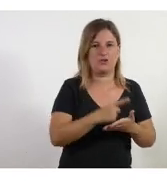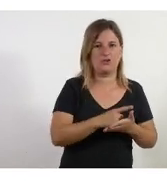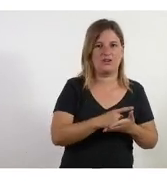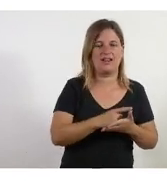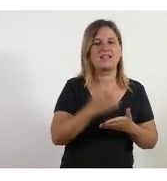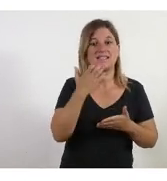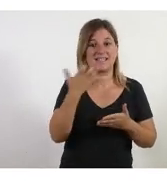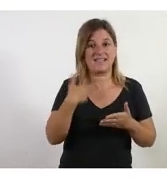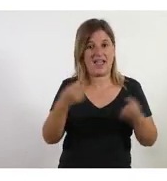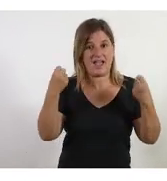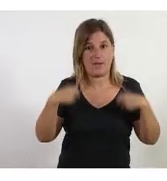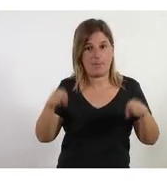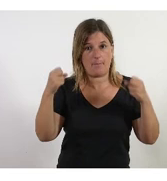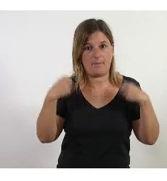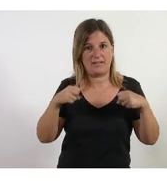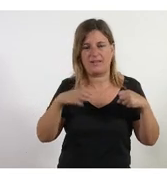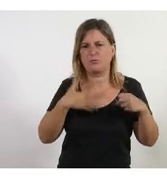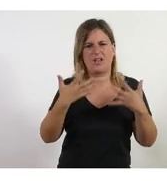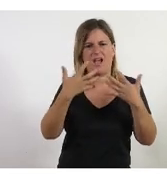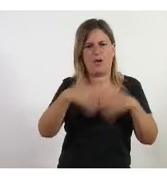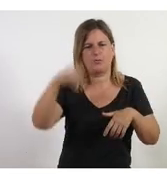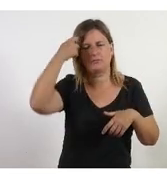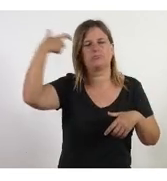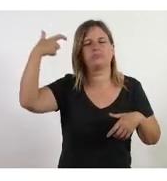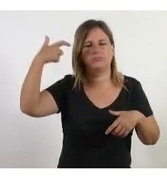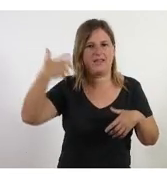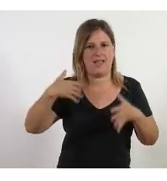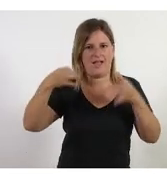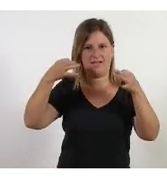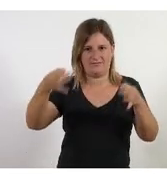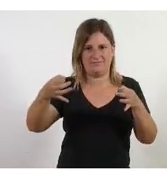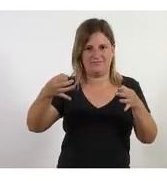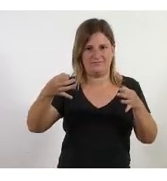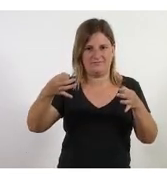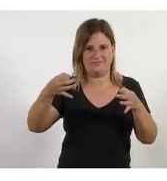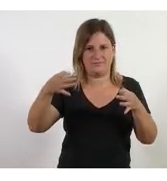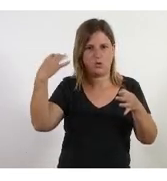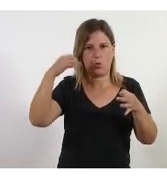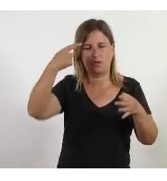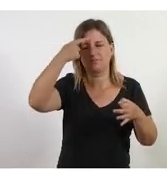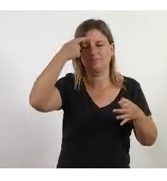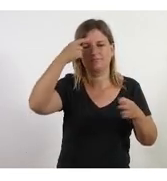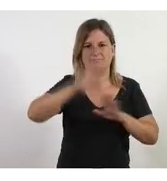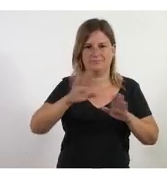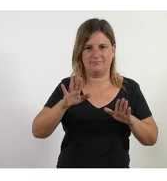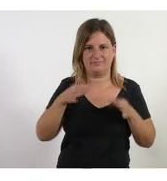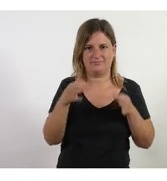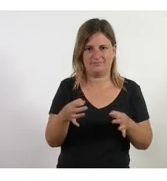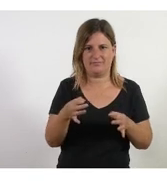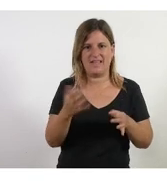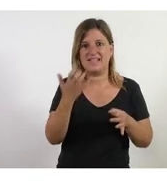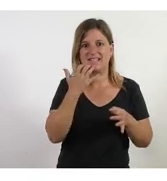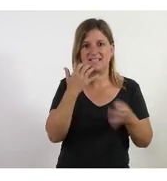molta pràctica i podràs entrar automàticament, és molt ràpid després. Només hi has de posar-hi l'atenció. I si tu